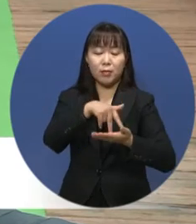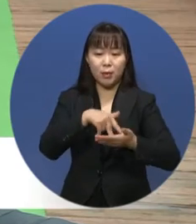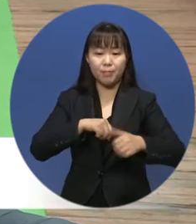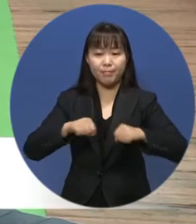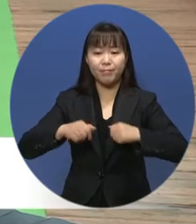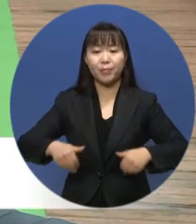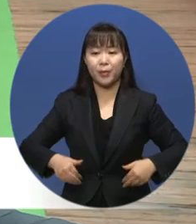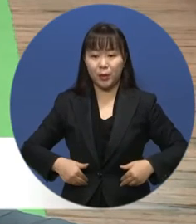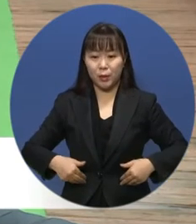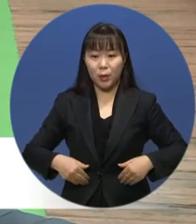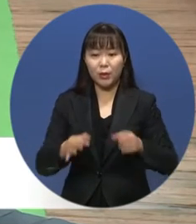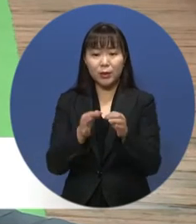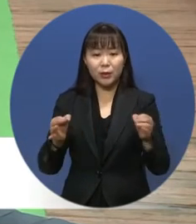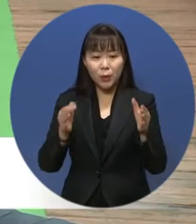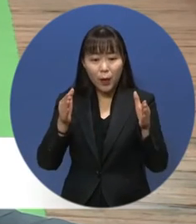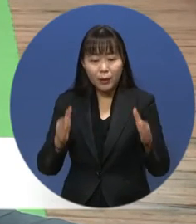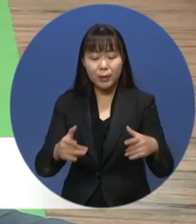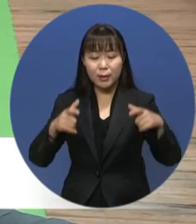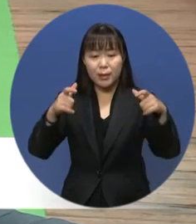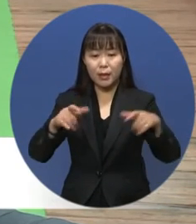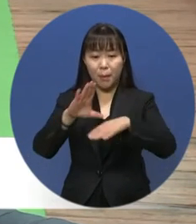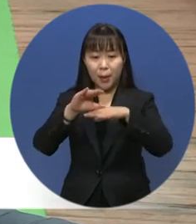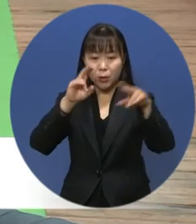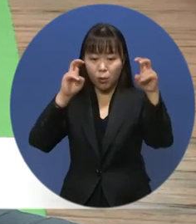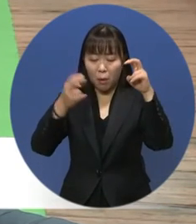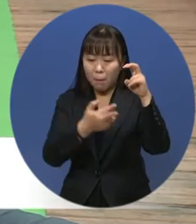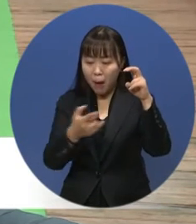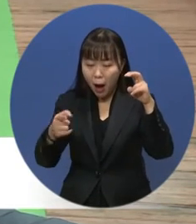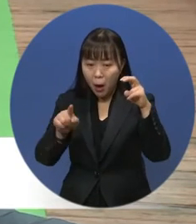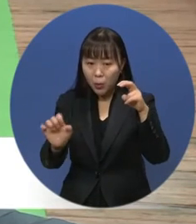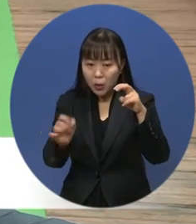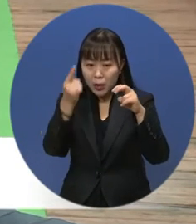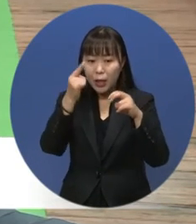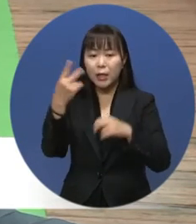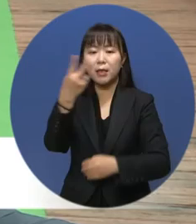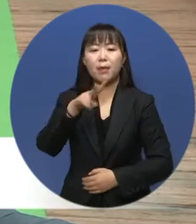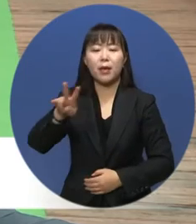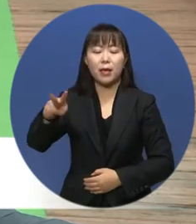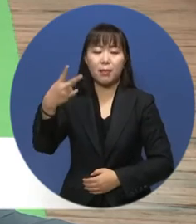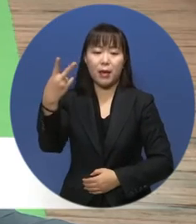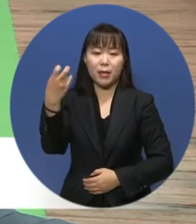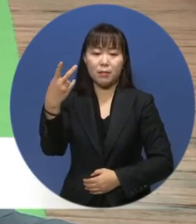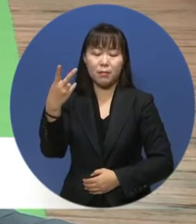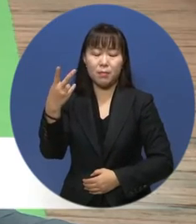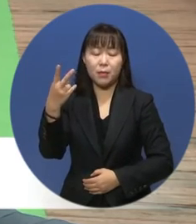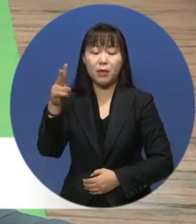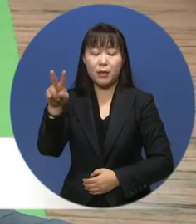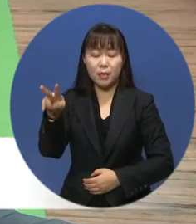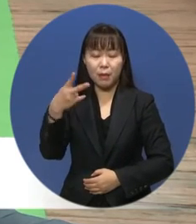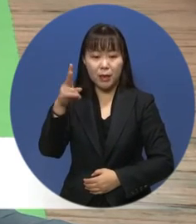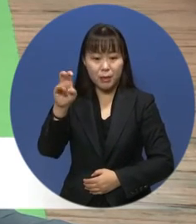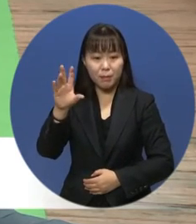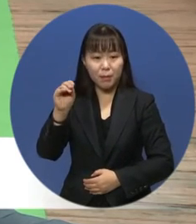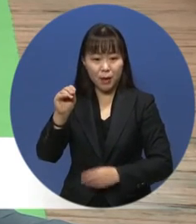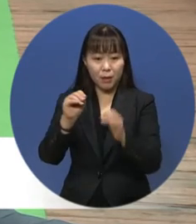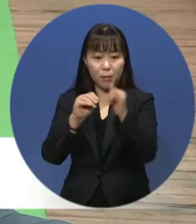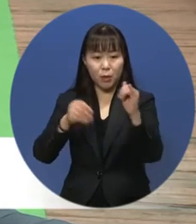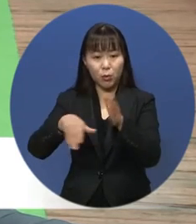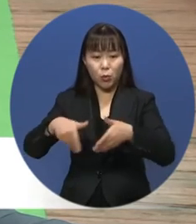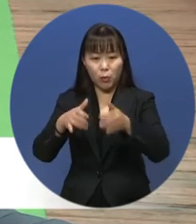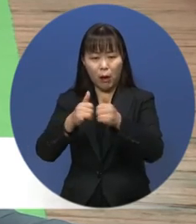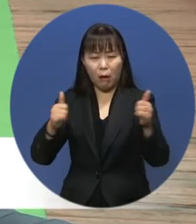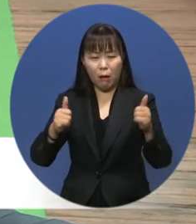하며 그동안 지역 방송국의 부재로 인한 이 220만 도민이 참아왔던 상대적